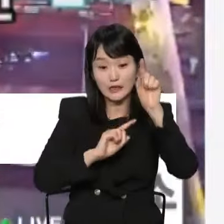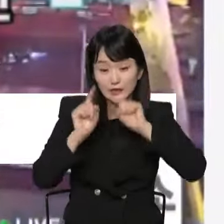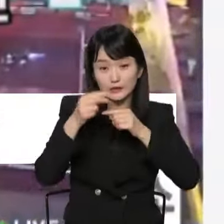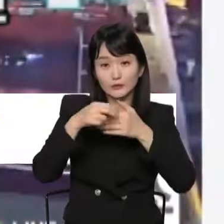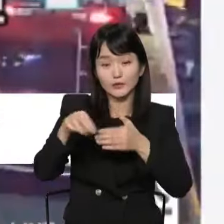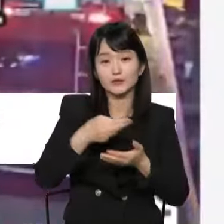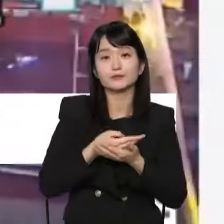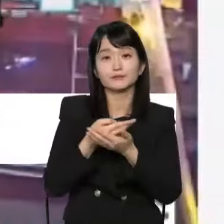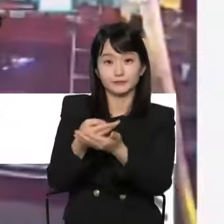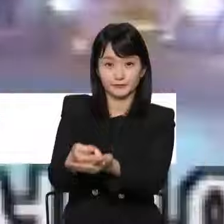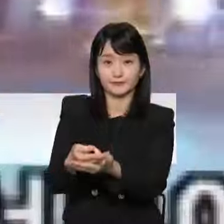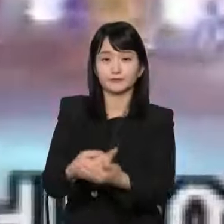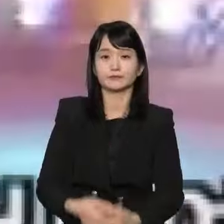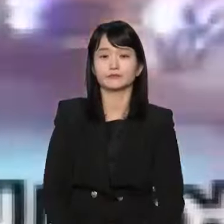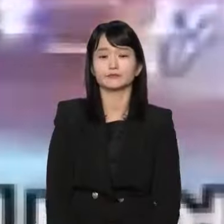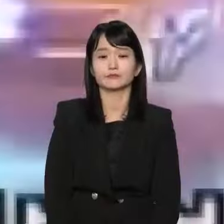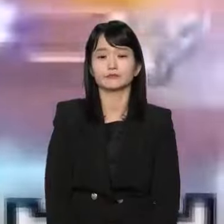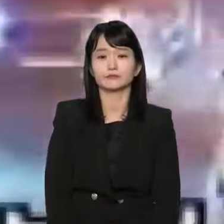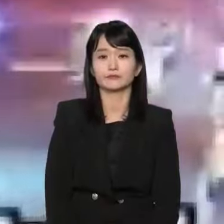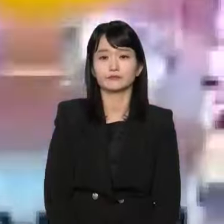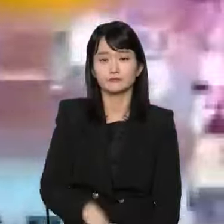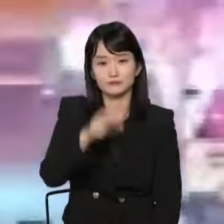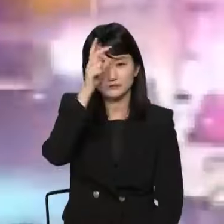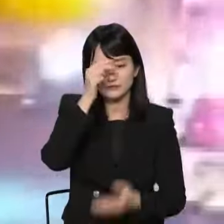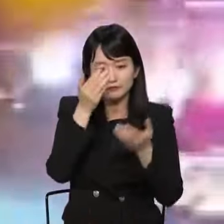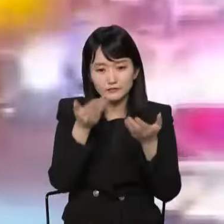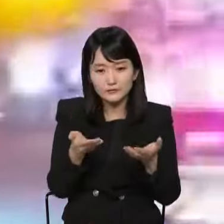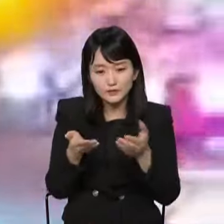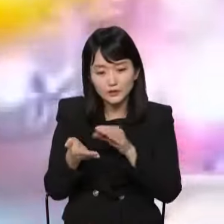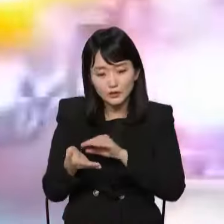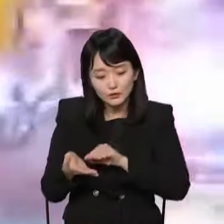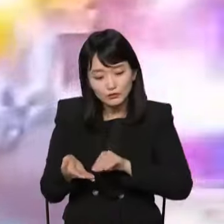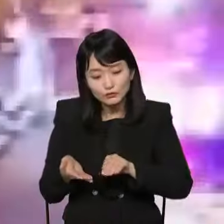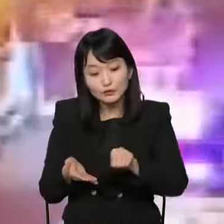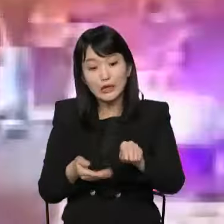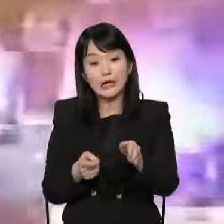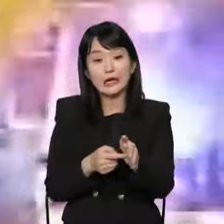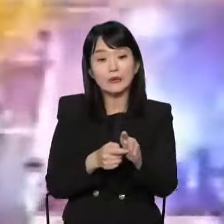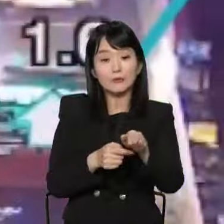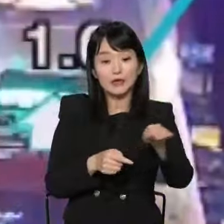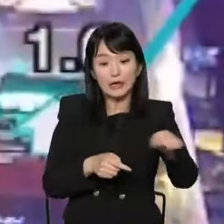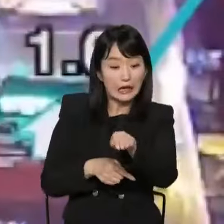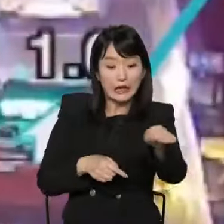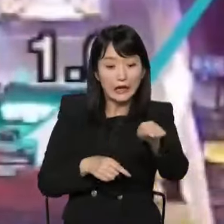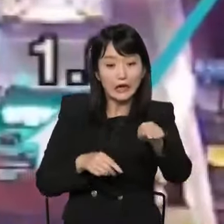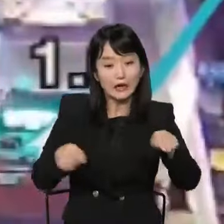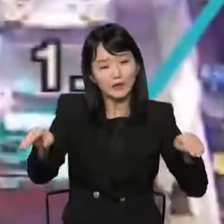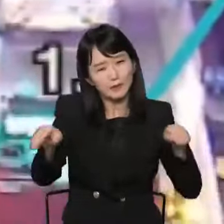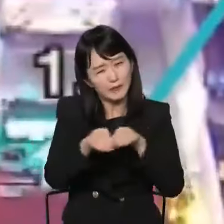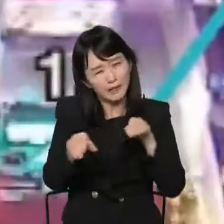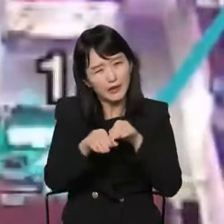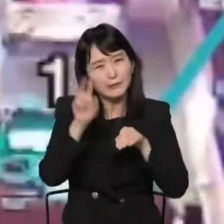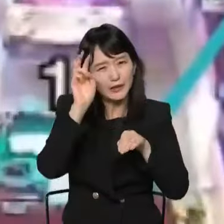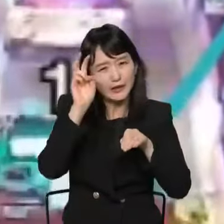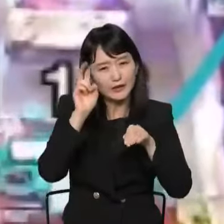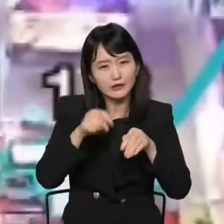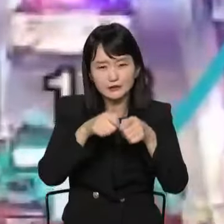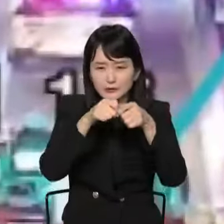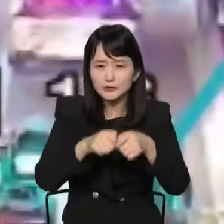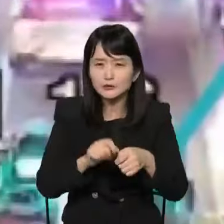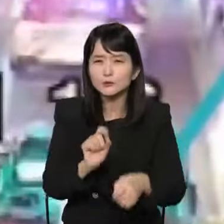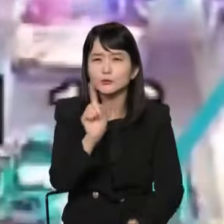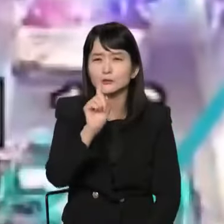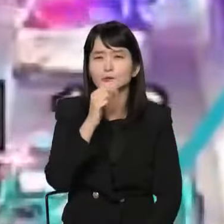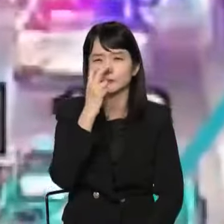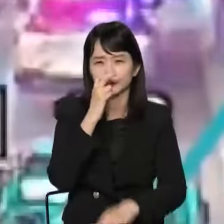병원으로 옮겨졌습니다 경찰은 휴게소를 빠져나온 차가 급하게 차선을 바꾸다가 사고가 난 것으로 보고 자세한 사고